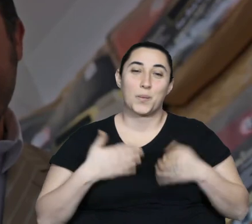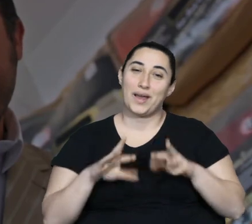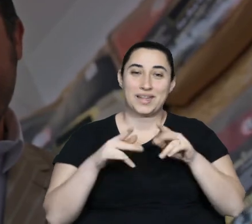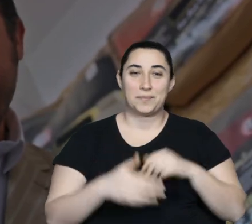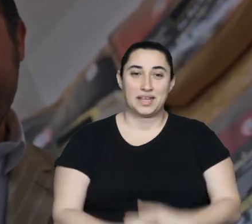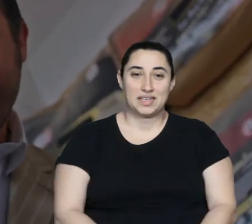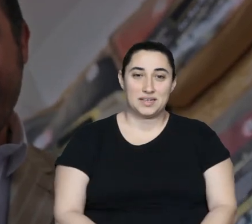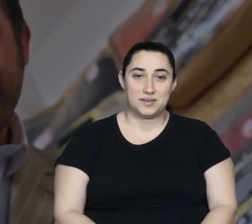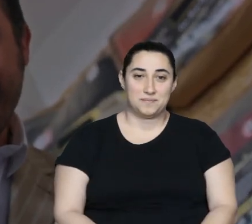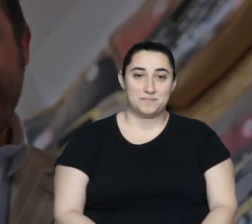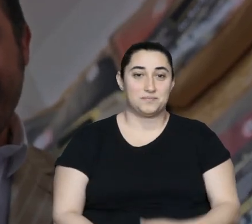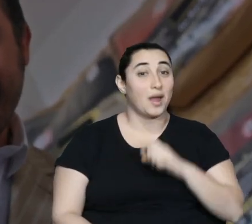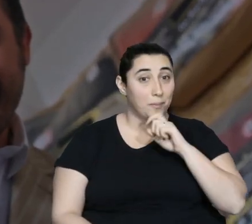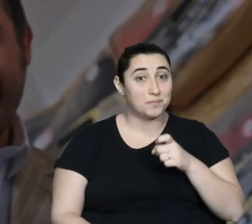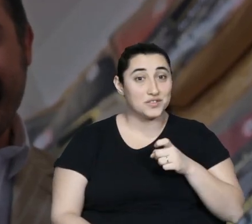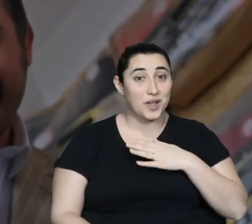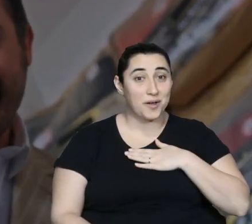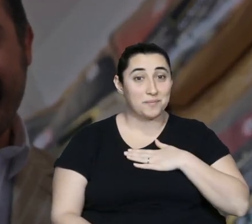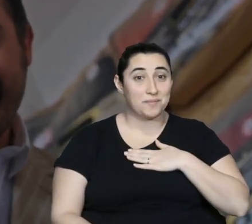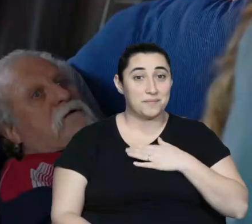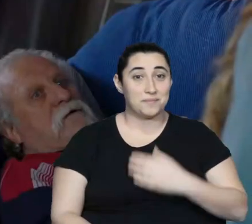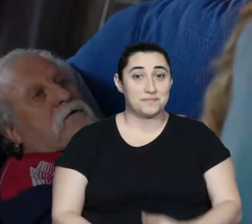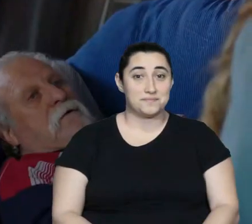şekli. Amcam.